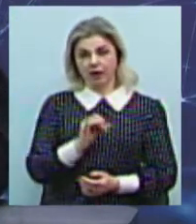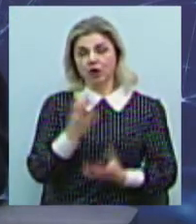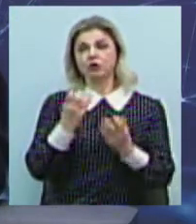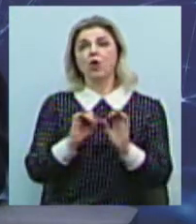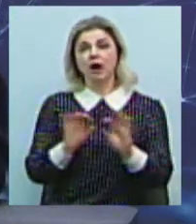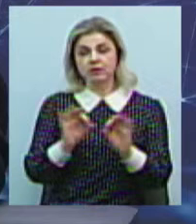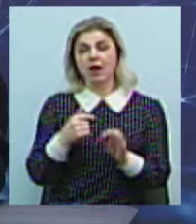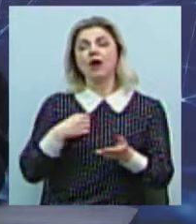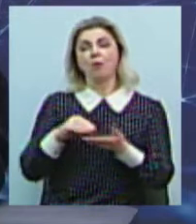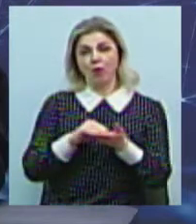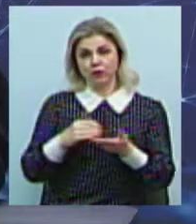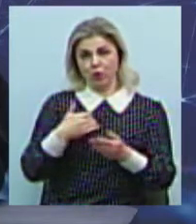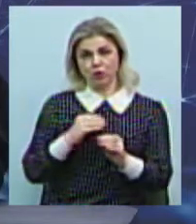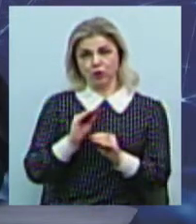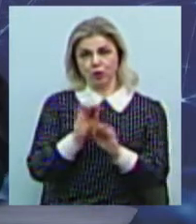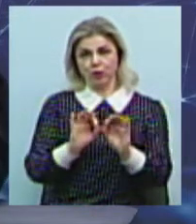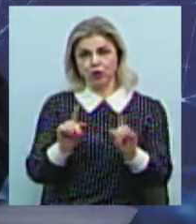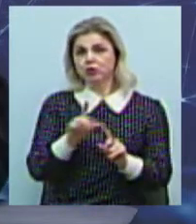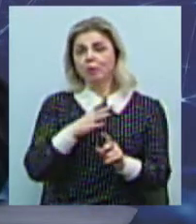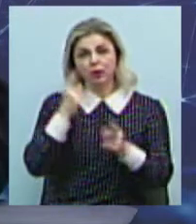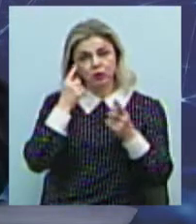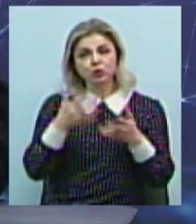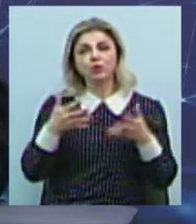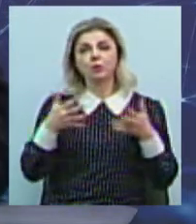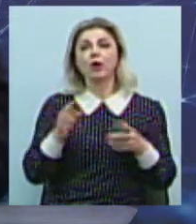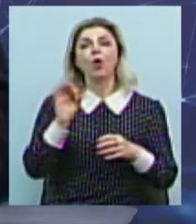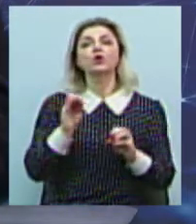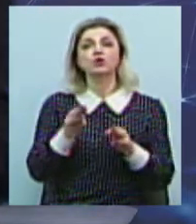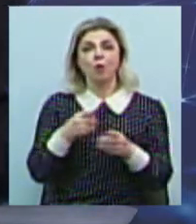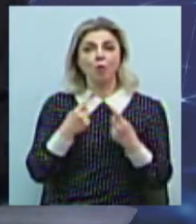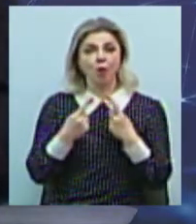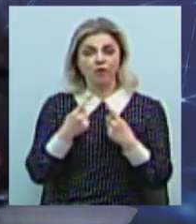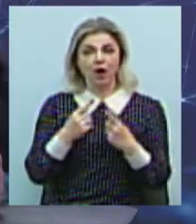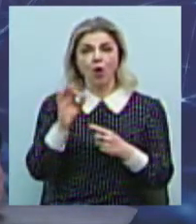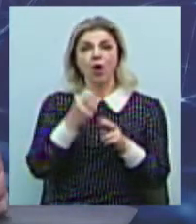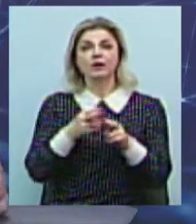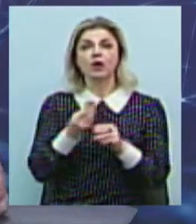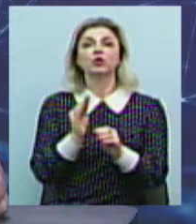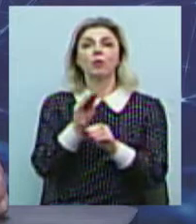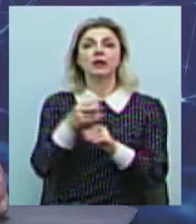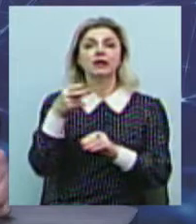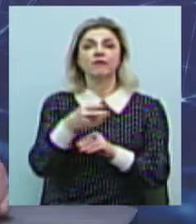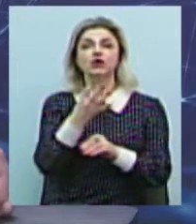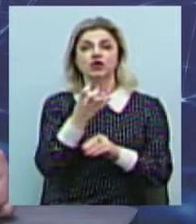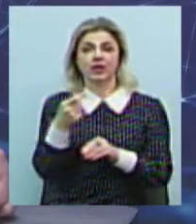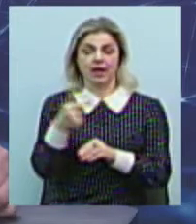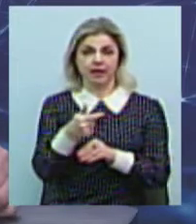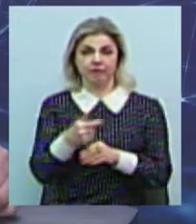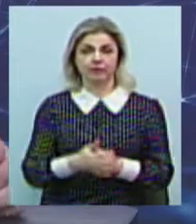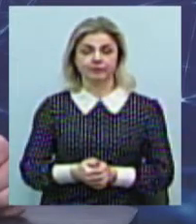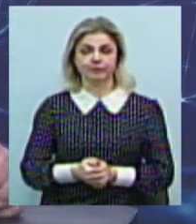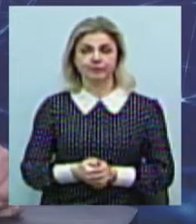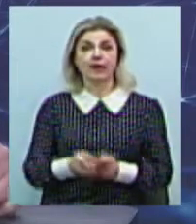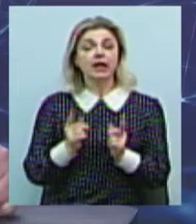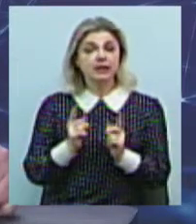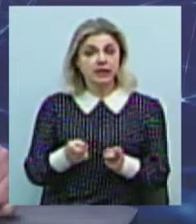раз прокоментувати, щоб було зрозуміло, про що йде мова. Щодо цієї доплати 2400 гривень.